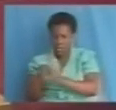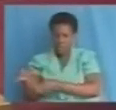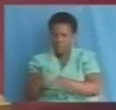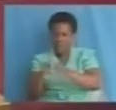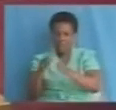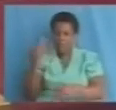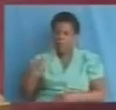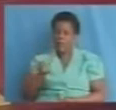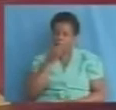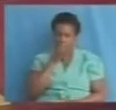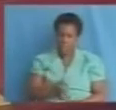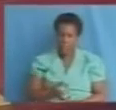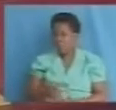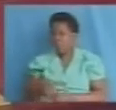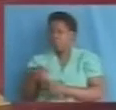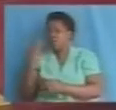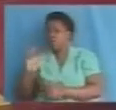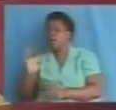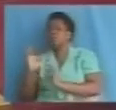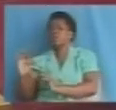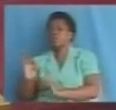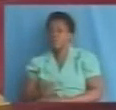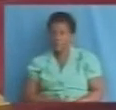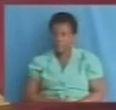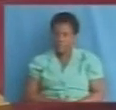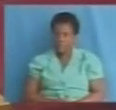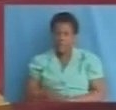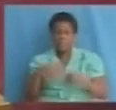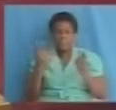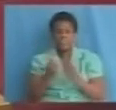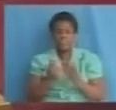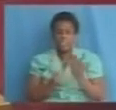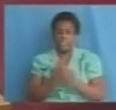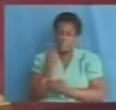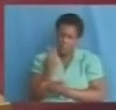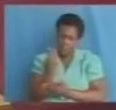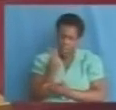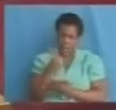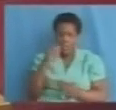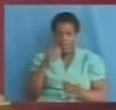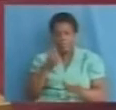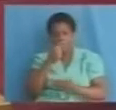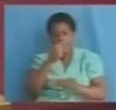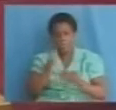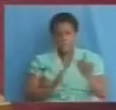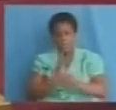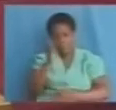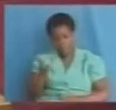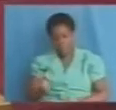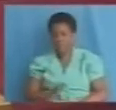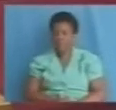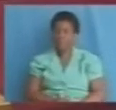kip cha mwaka wa feda huu endo serik itaipu MH eshima